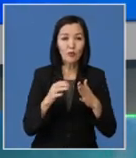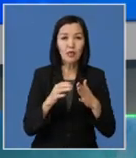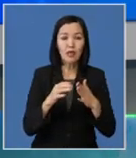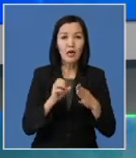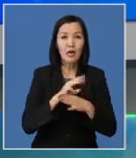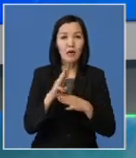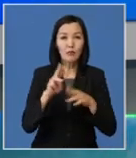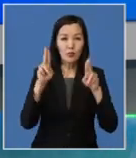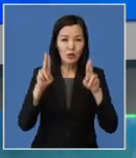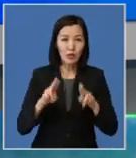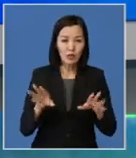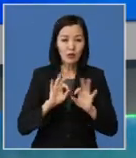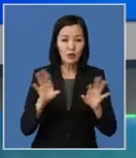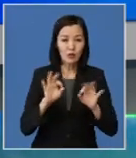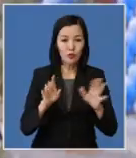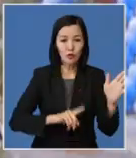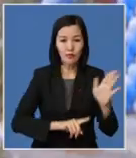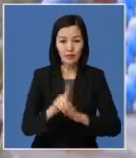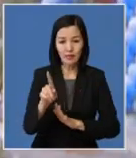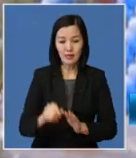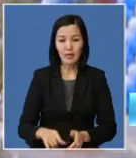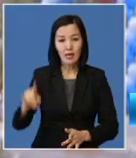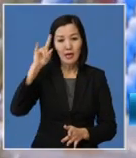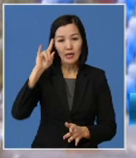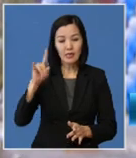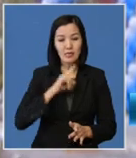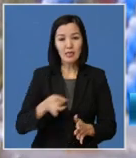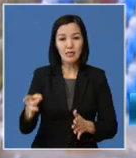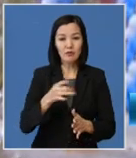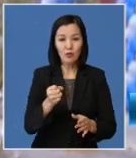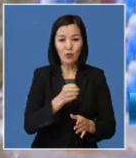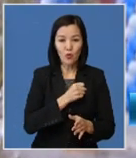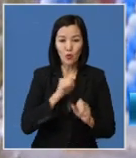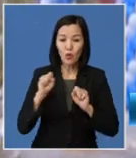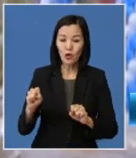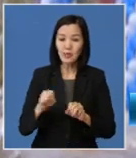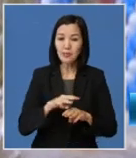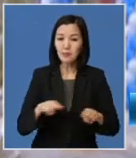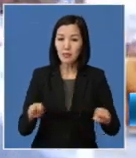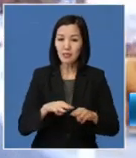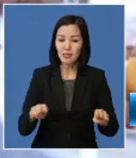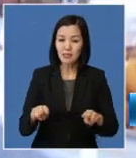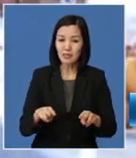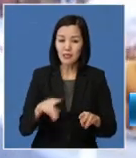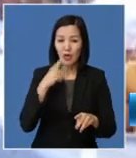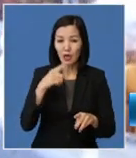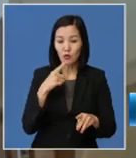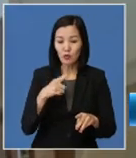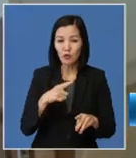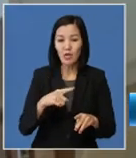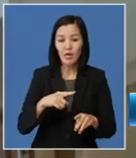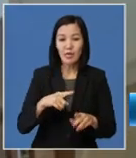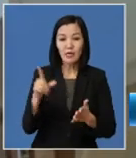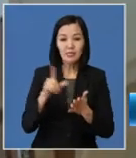ережелерін түсіндіре бастады. Қазақстан Республикасы Қорғаныс министрлігі ресми өкілдері тұжырымдауынша мемлекет